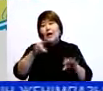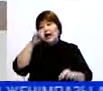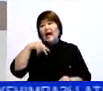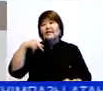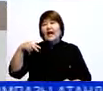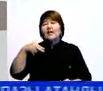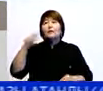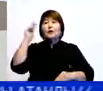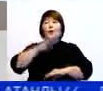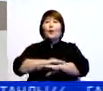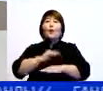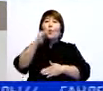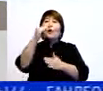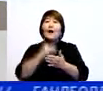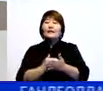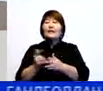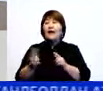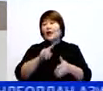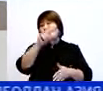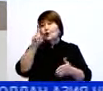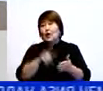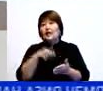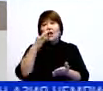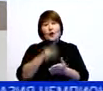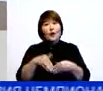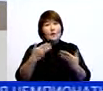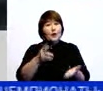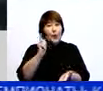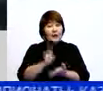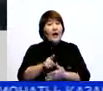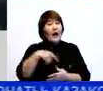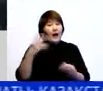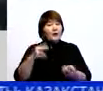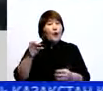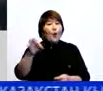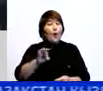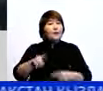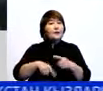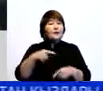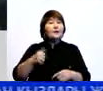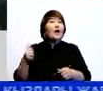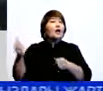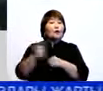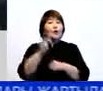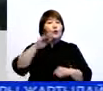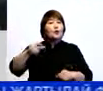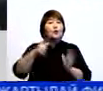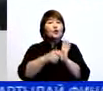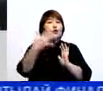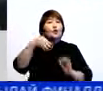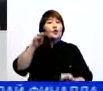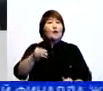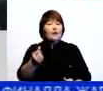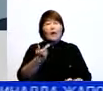әдебиет пәнінің оқу бағдарламасы негізінде әзірленген сұрақтарға жауап беруі тиіс. Айта кетерлігі, облыстық кезеңде топ жарған оқушыға 750 мың